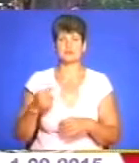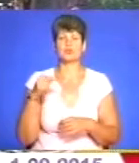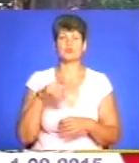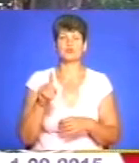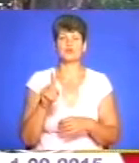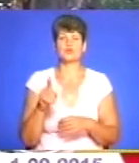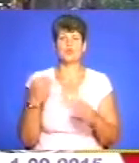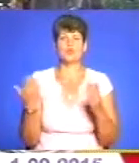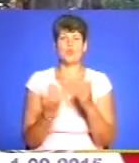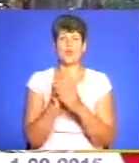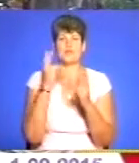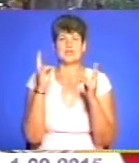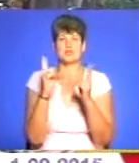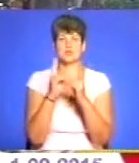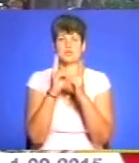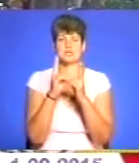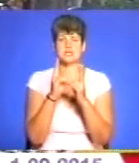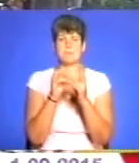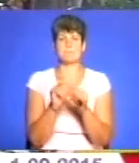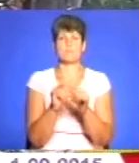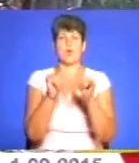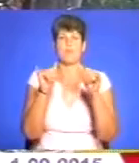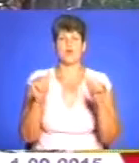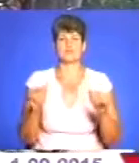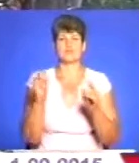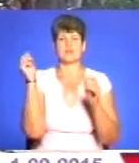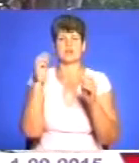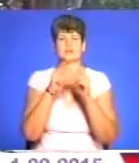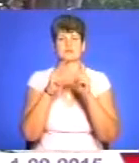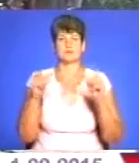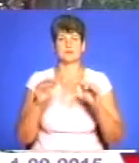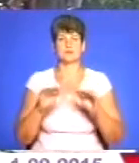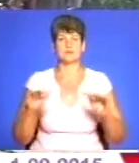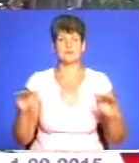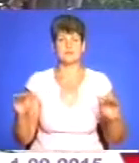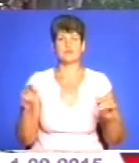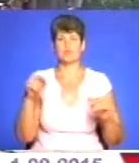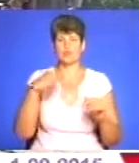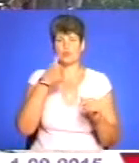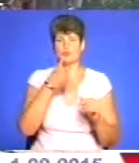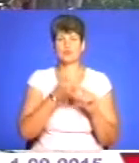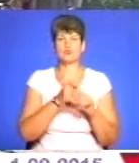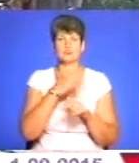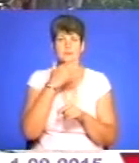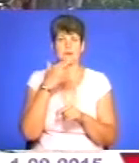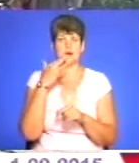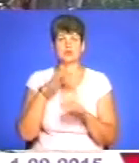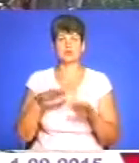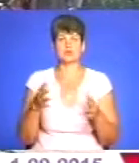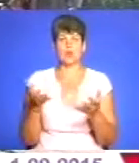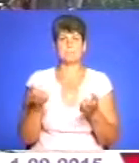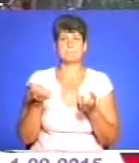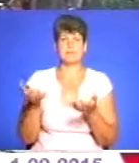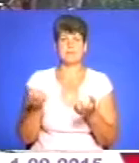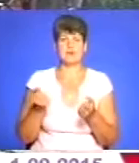нова зустріч, поповнення шкільної родини. Ми цього року дуже багато діток приймаємо в